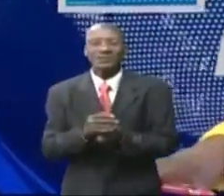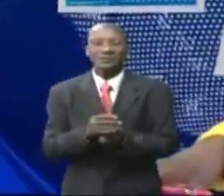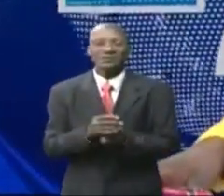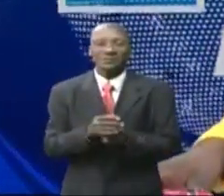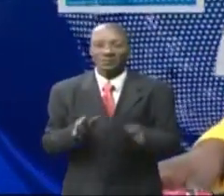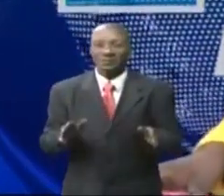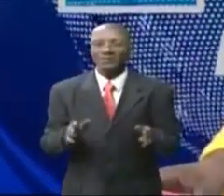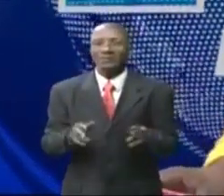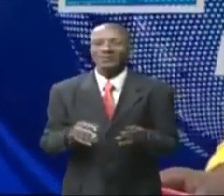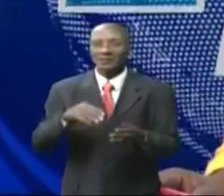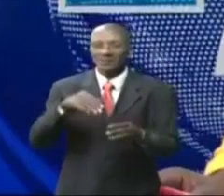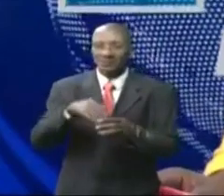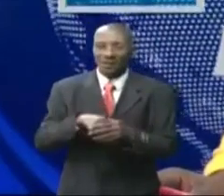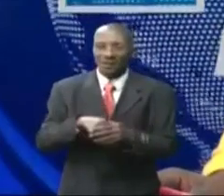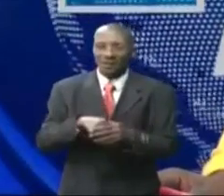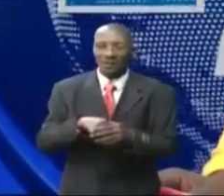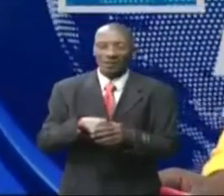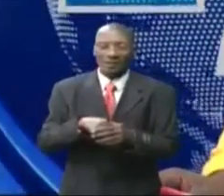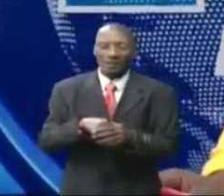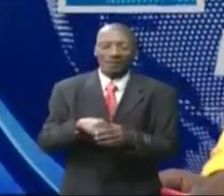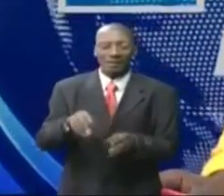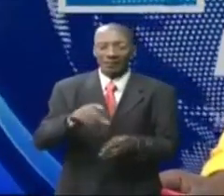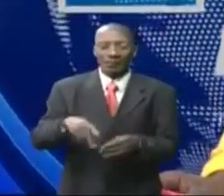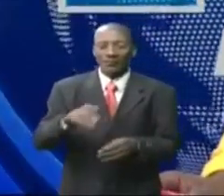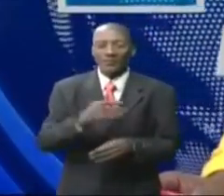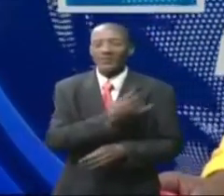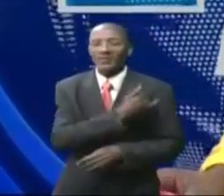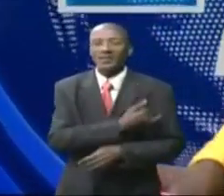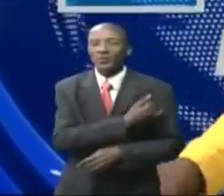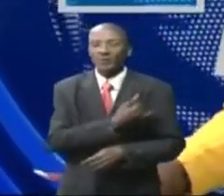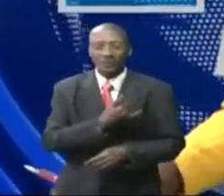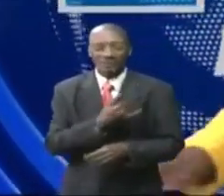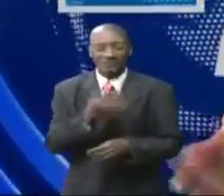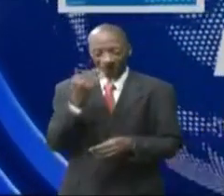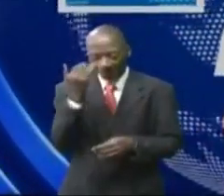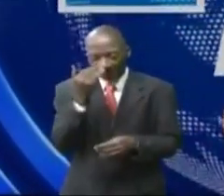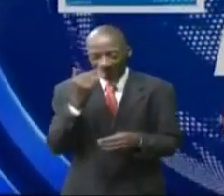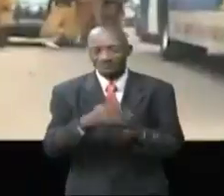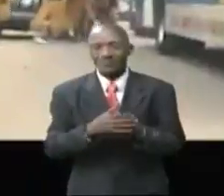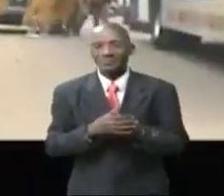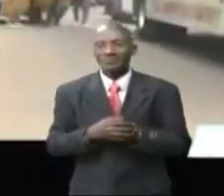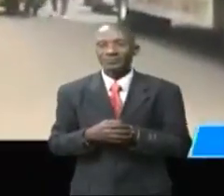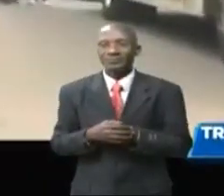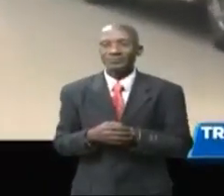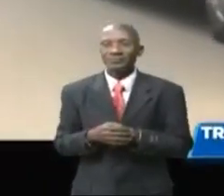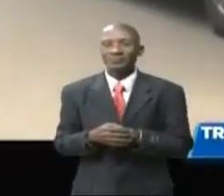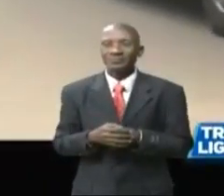Petro-Congo et la ligne ISP Gombe, Rikinzouzi pour le reportage.